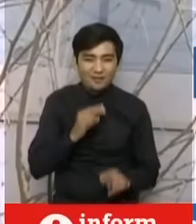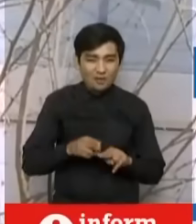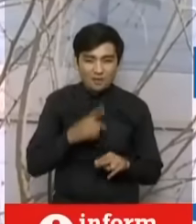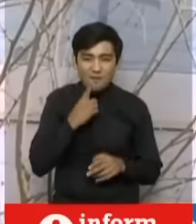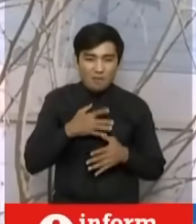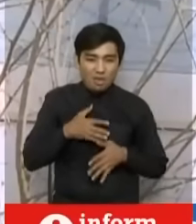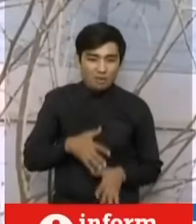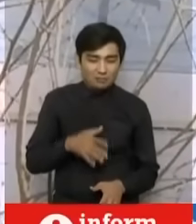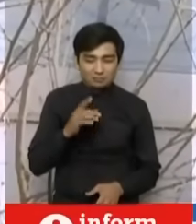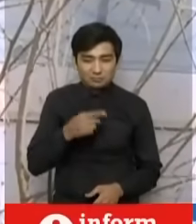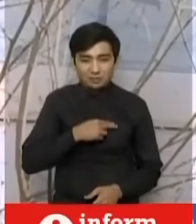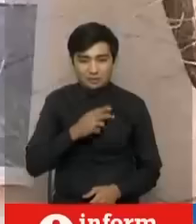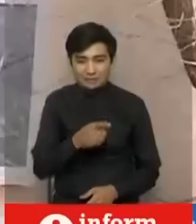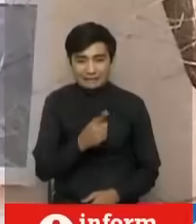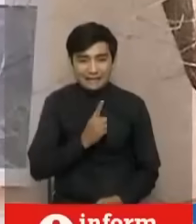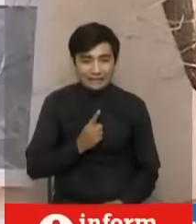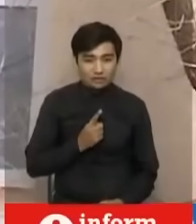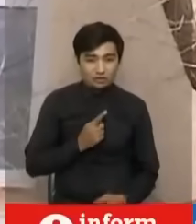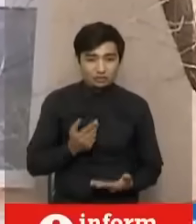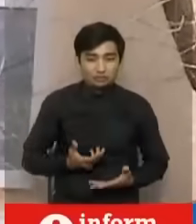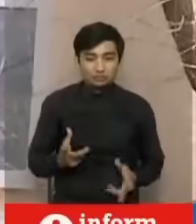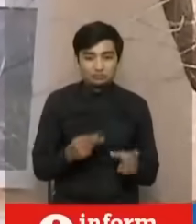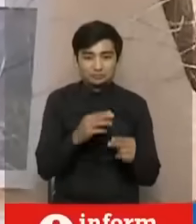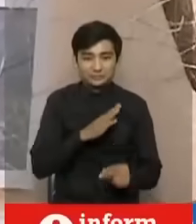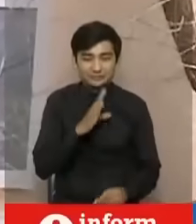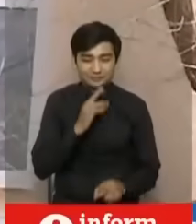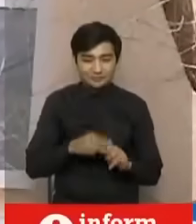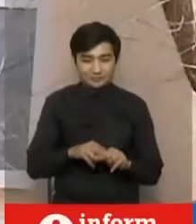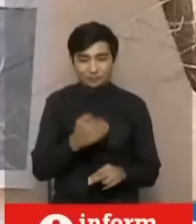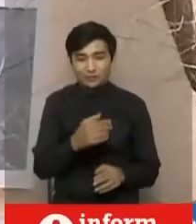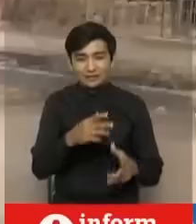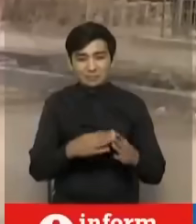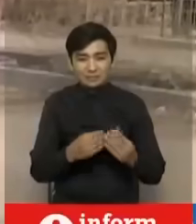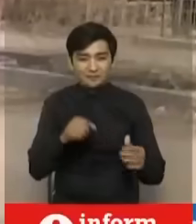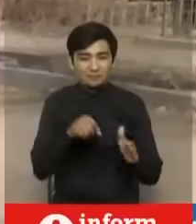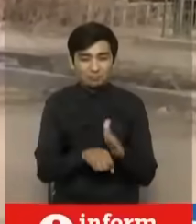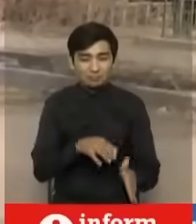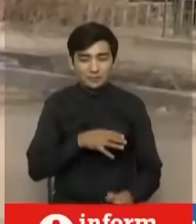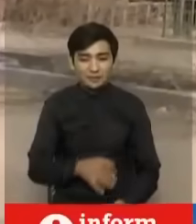Она одна выжила после нападения на ее семью. Эльмира Ержанова, Азамат Кубегенов, Информбюро, Актобе.